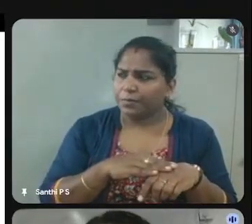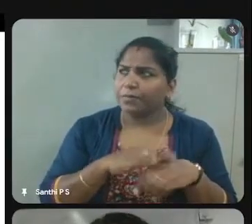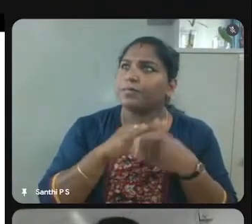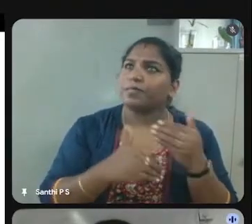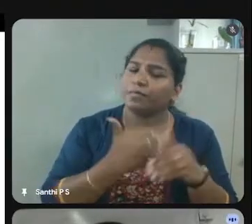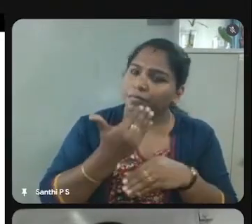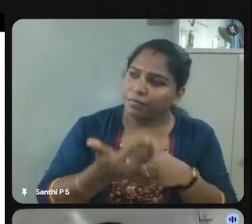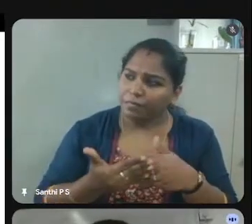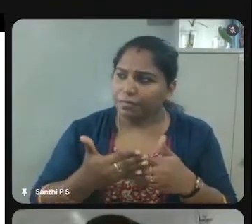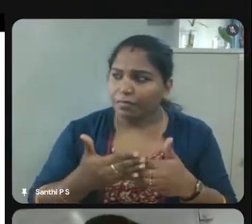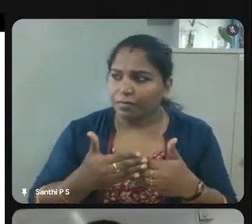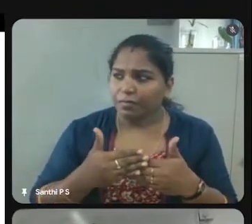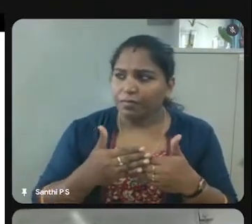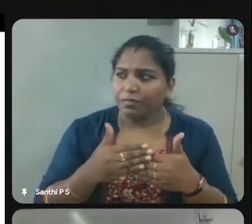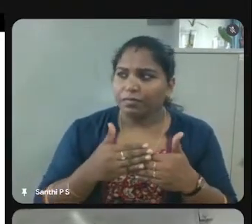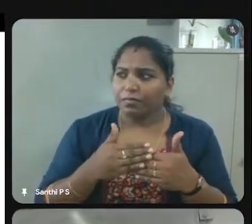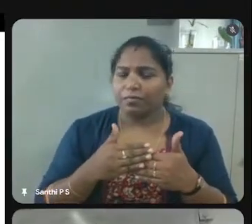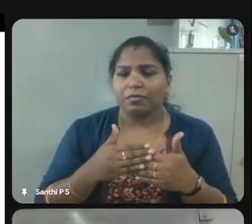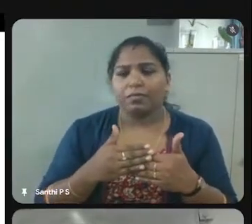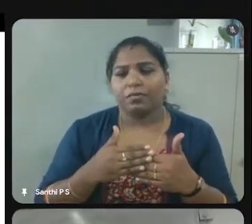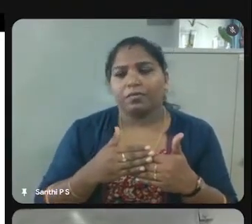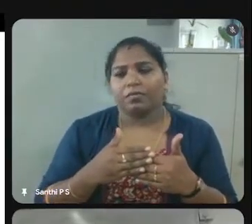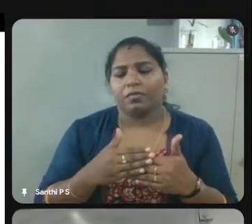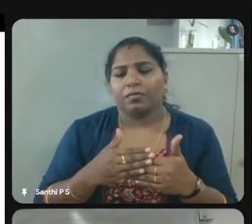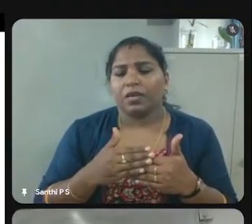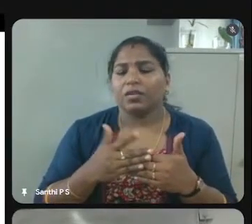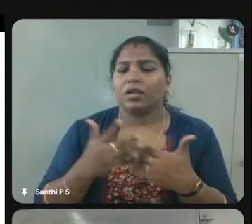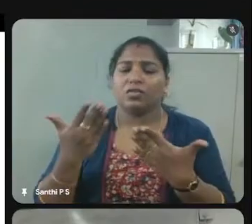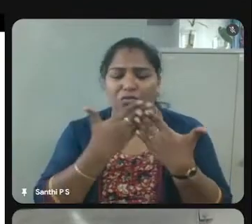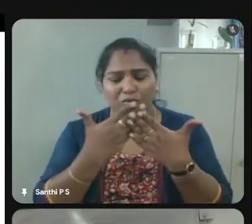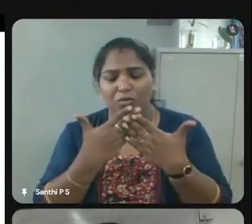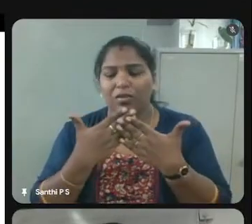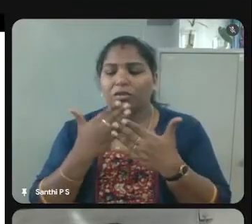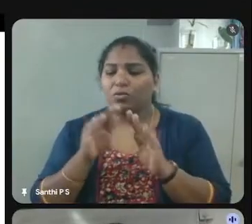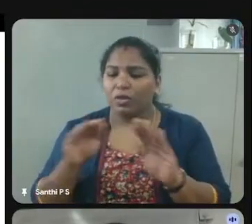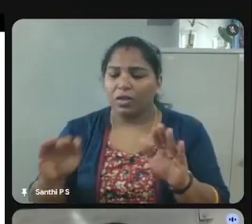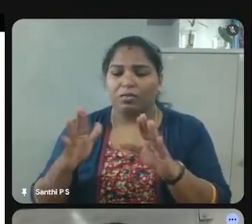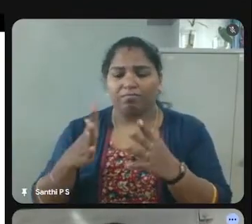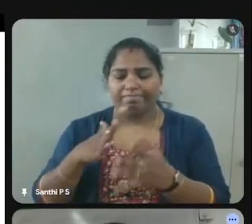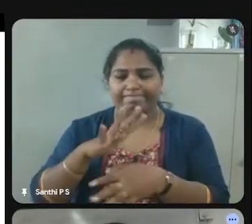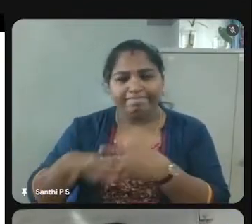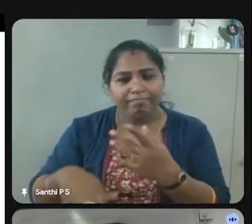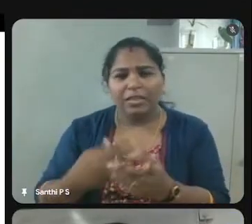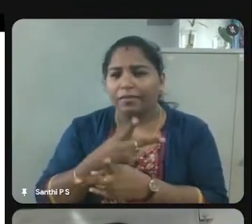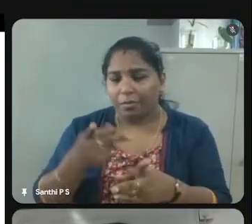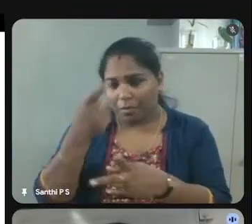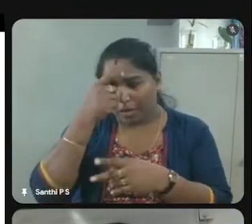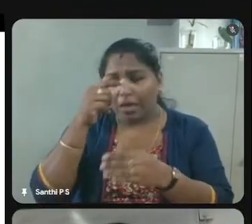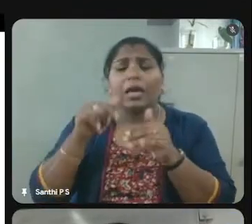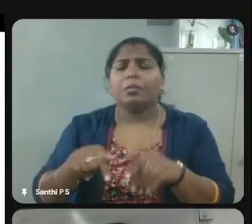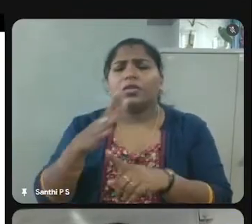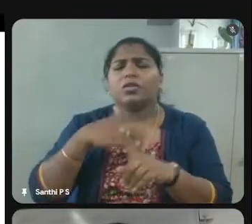പിന്നെ ഉള്ള സംസാരം നമ്മൾ വീട്ടിൽ സംസാരിക്കുന്നത് പ്ലസ് സ്കൂളില് കുട്ടികളുമായിട്ടുള്ള മിങ്കിളിങ് അതെല്ലാം ആയിരുന്നു. ഇപ്പൊ വന്നിട്ട് കറണ്ട് സിറ്റുവേഷൻ